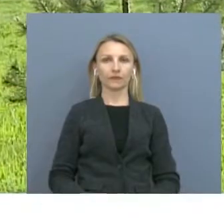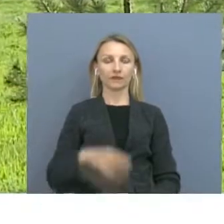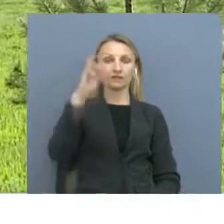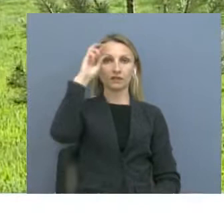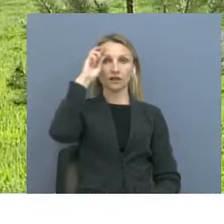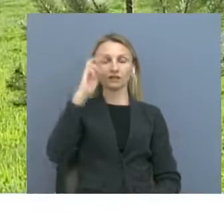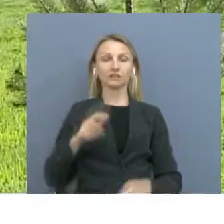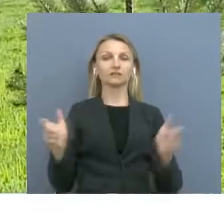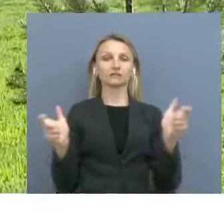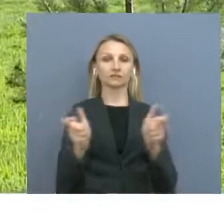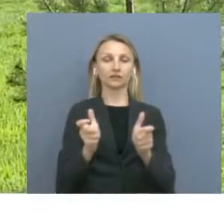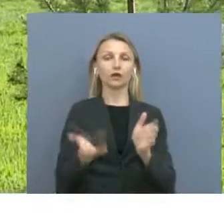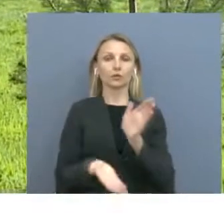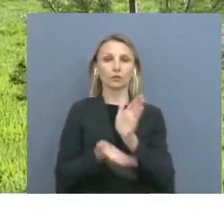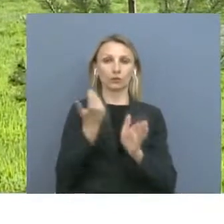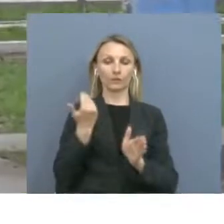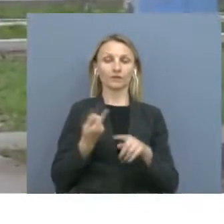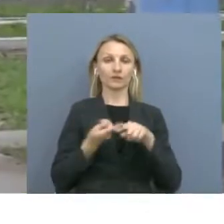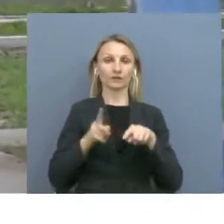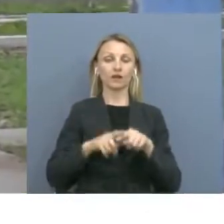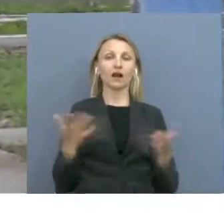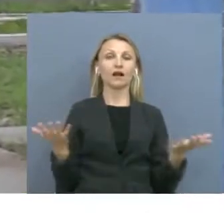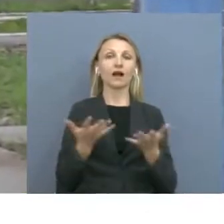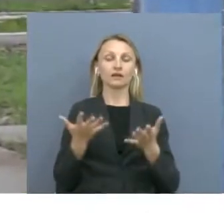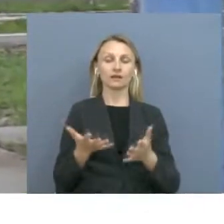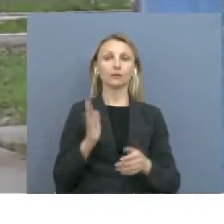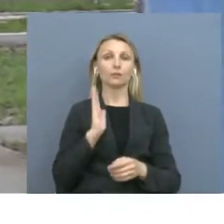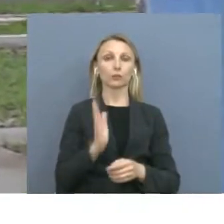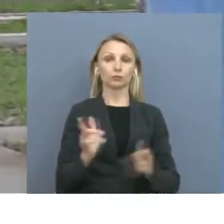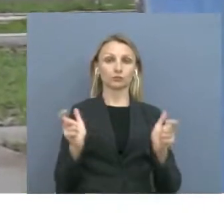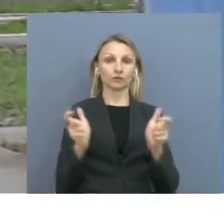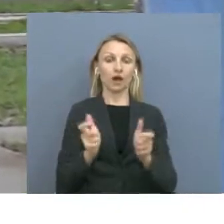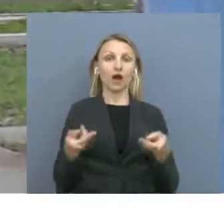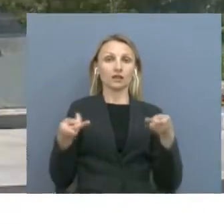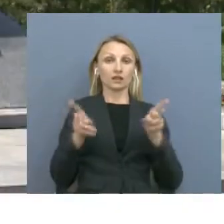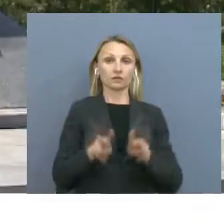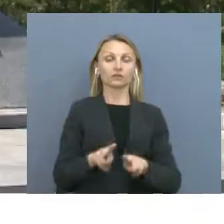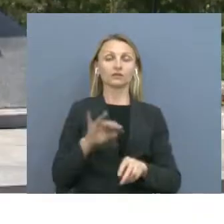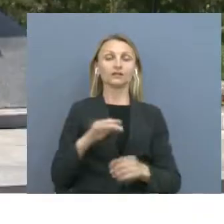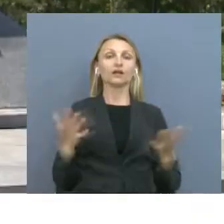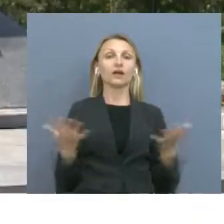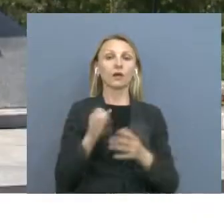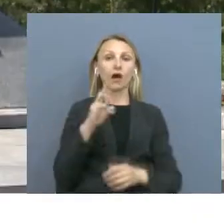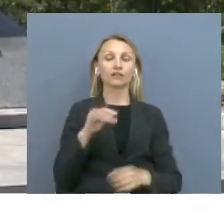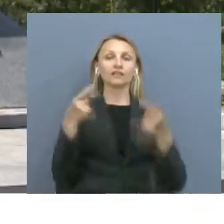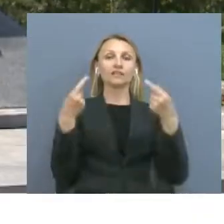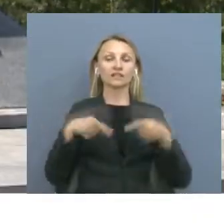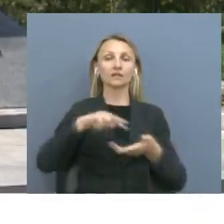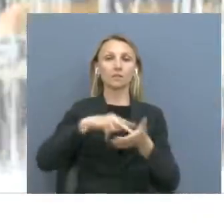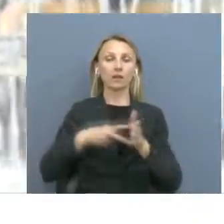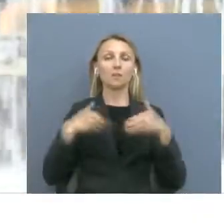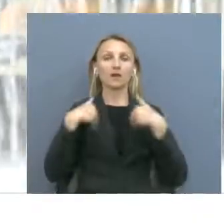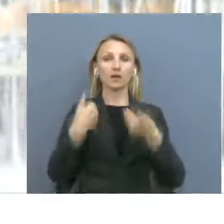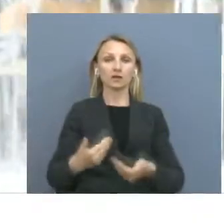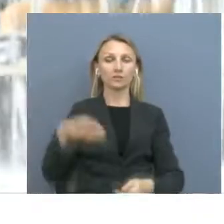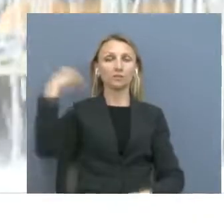стране снят режим чрезвычайного положения. Какие ограничительные меры сохраняются и какой антикризисный план предложил президент